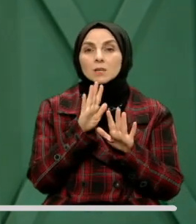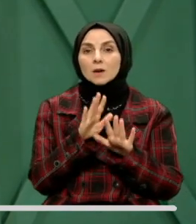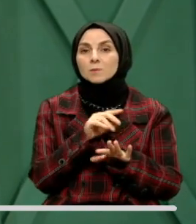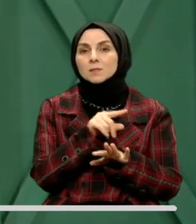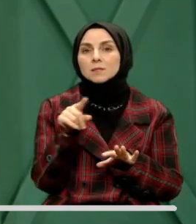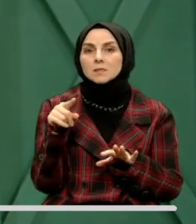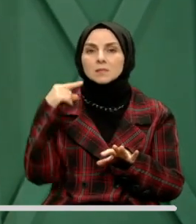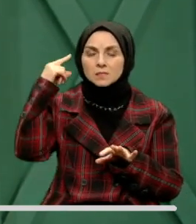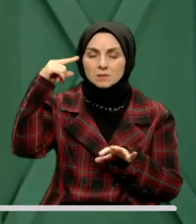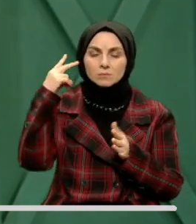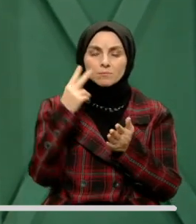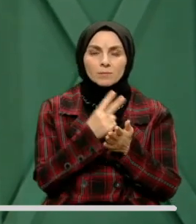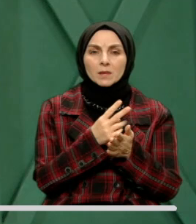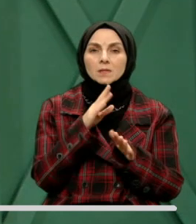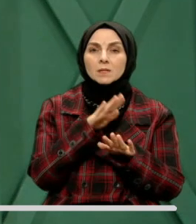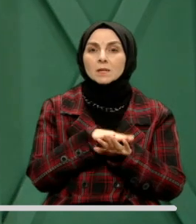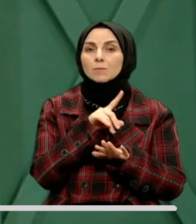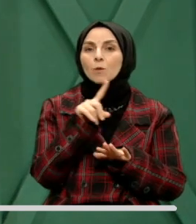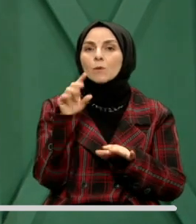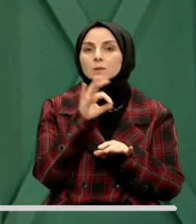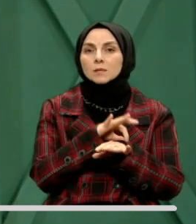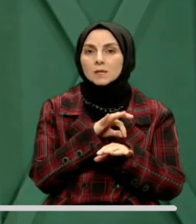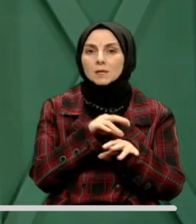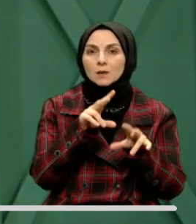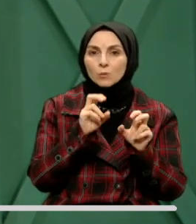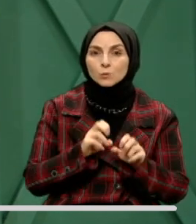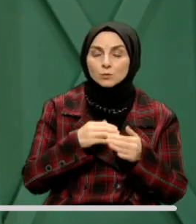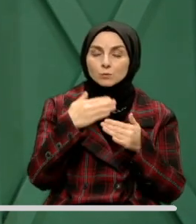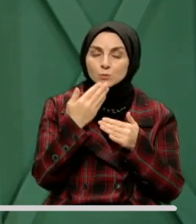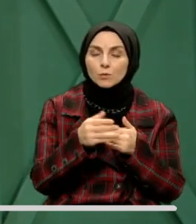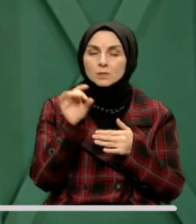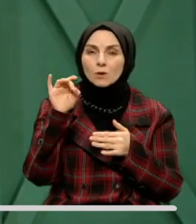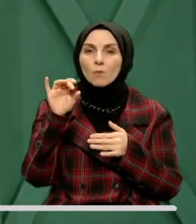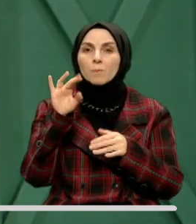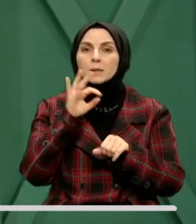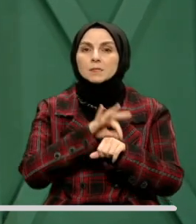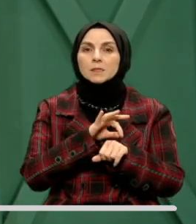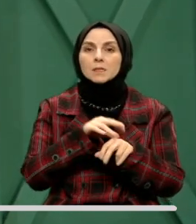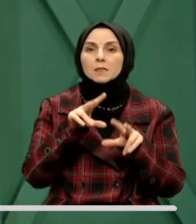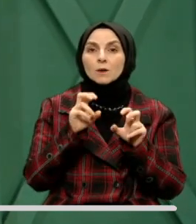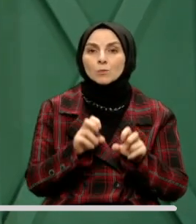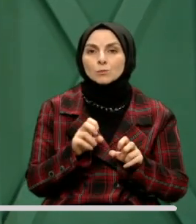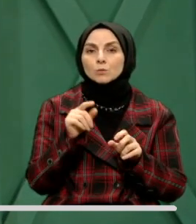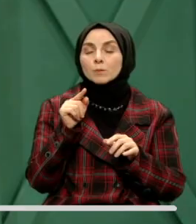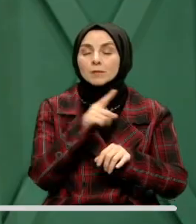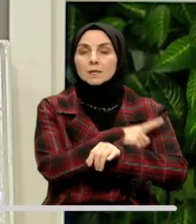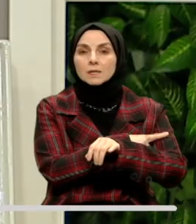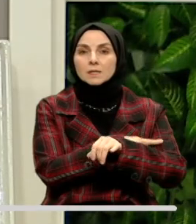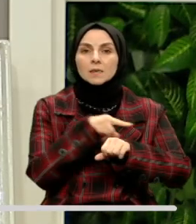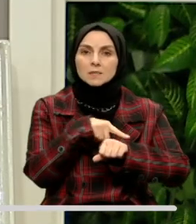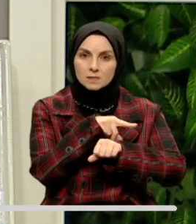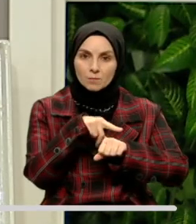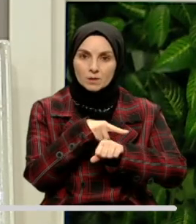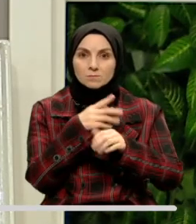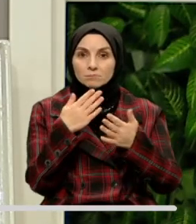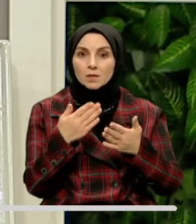siz niyet edip 10 dakika oturup sonrasında onu bir 15 dakikaya. Hani bir ifade var ya uzmanlarımız söylüyor, kaliteli zaman. Kaliteli